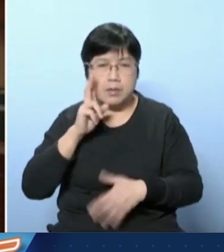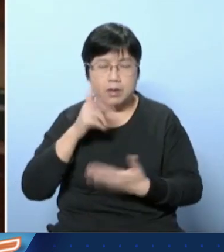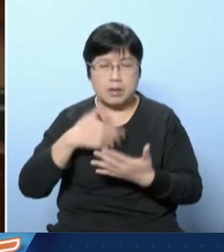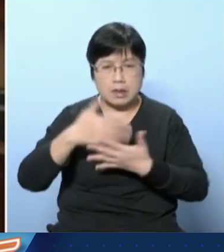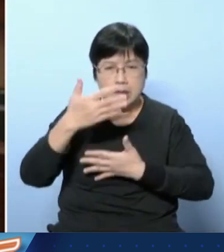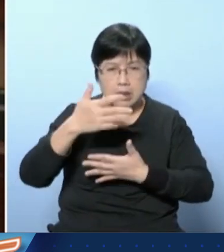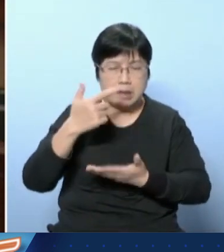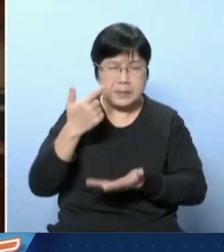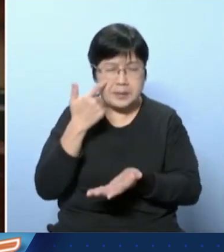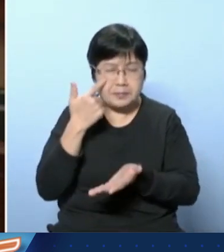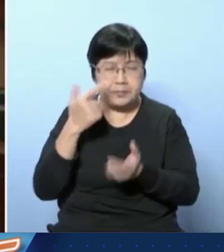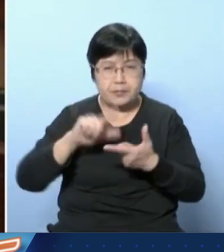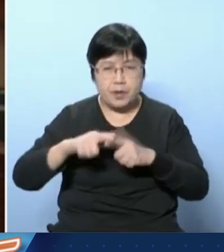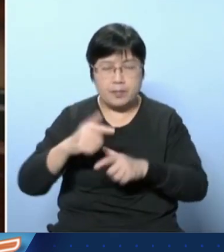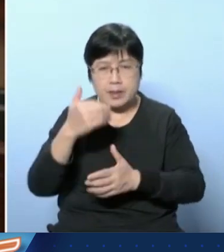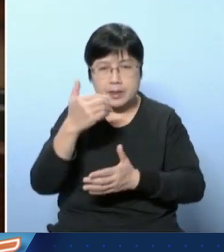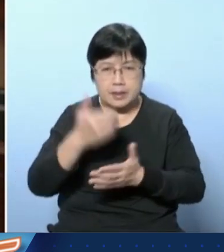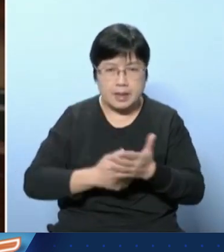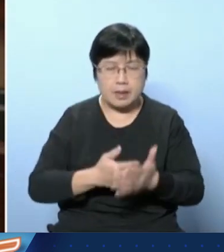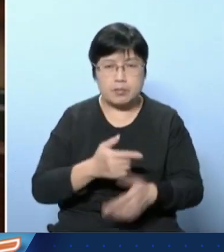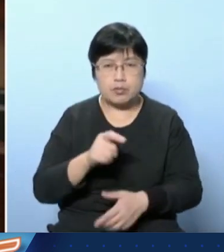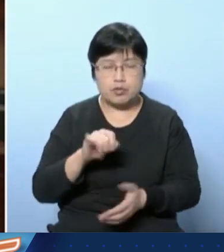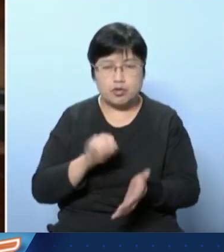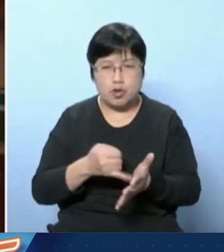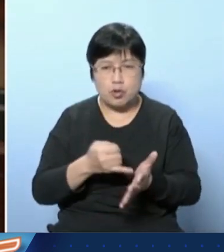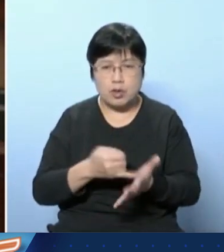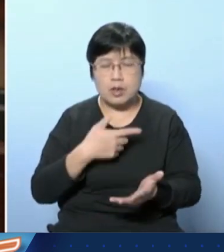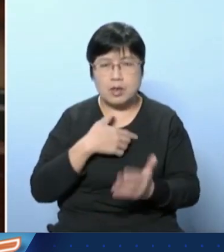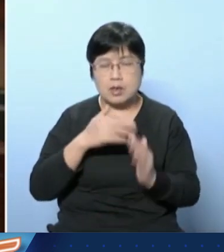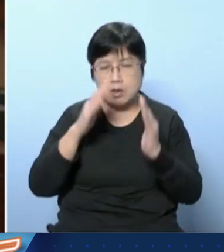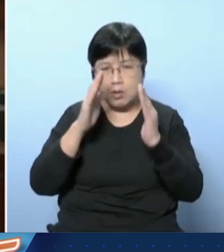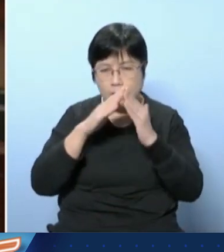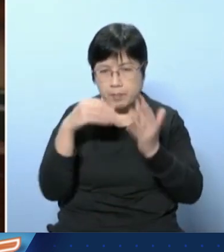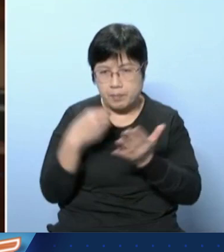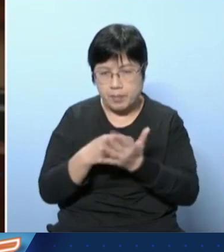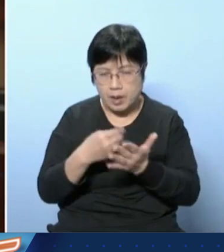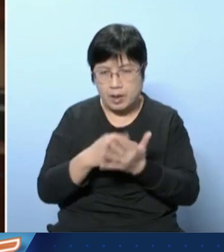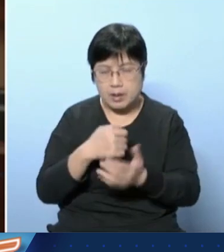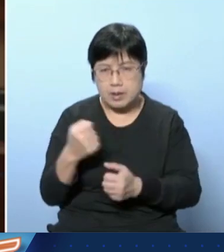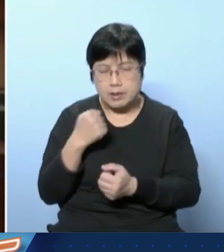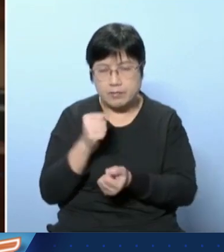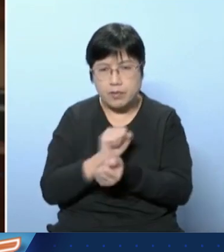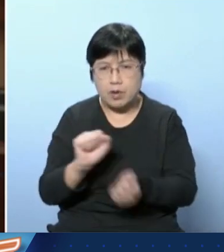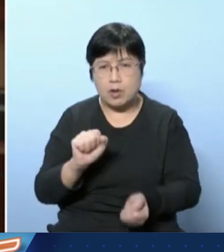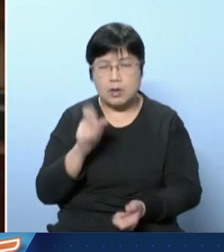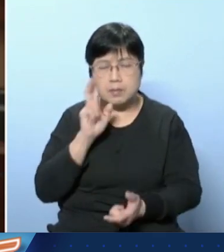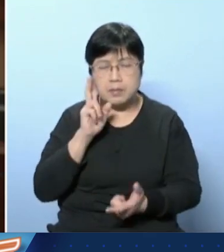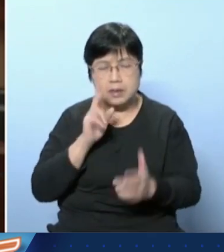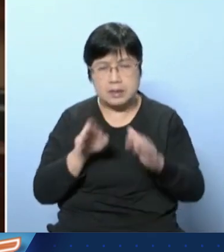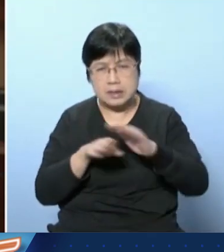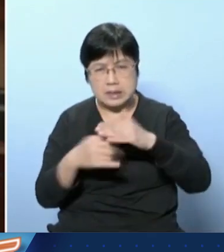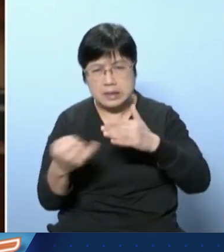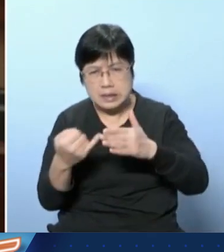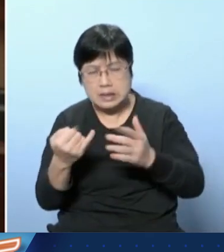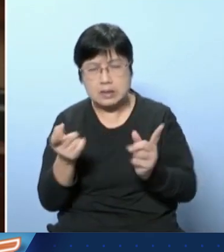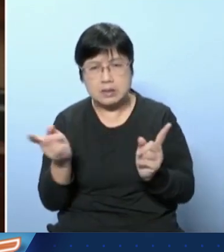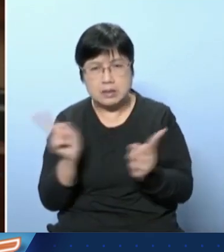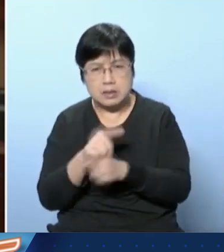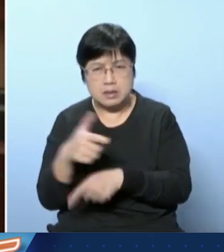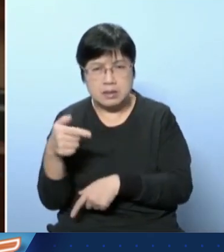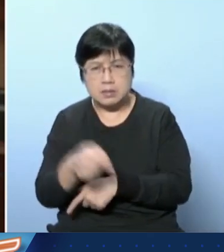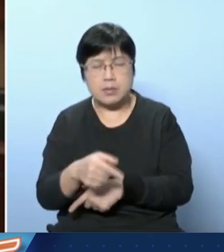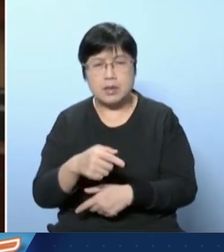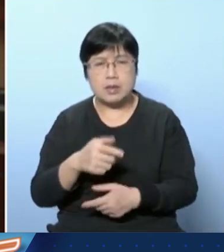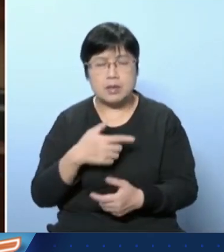釋放了本港市民購買物業的需求，也都是會研究如何有序地取締劣質劏房，以及延長二手資